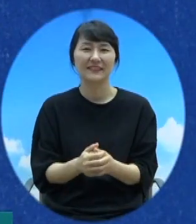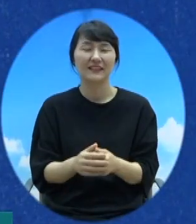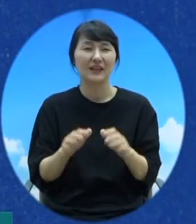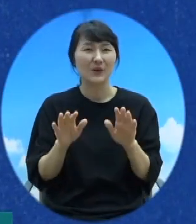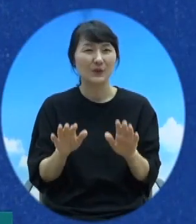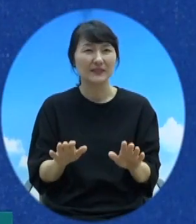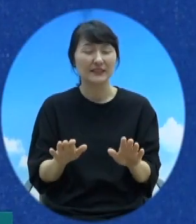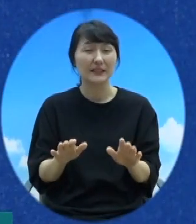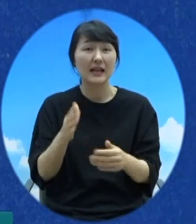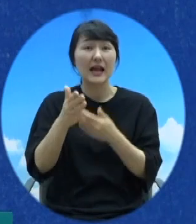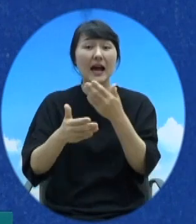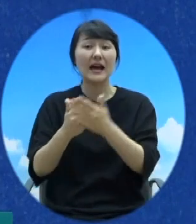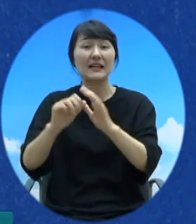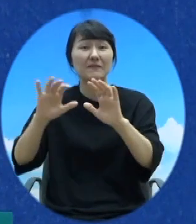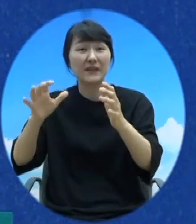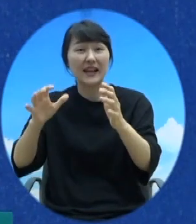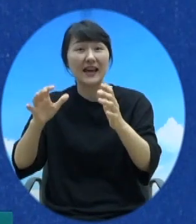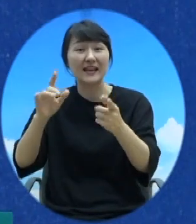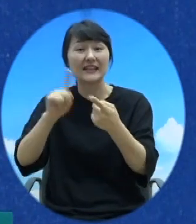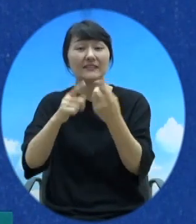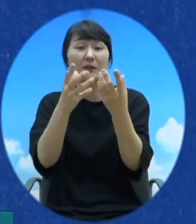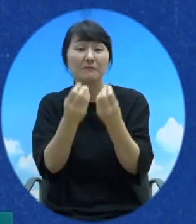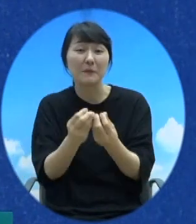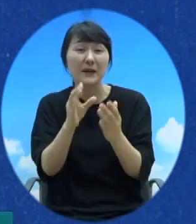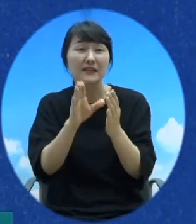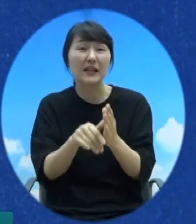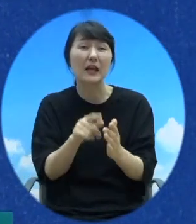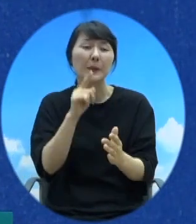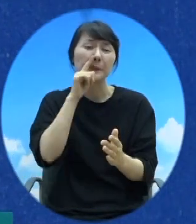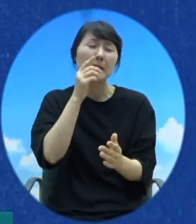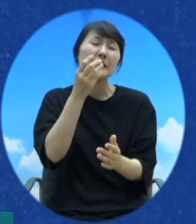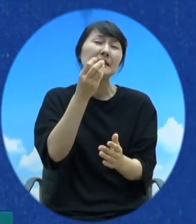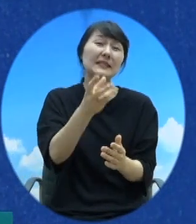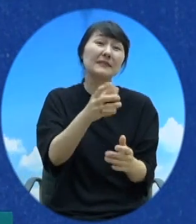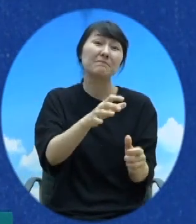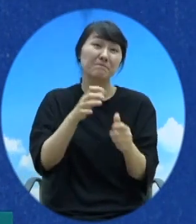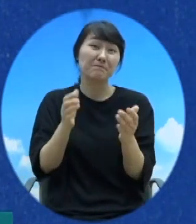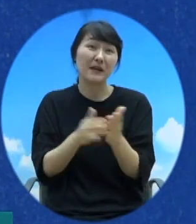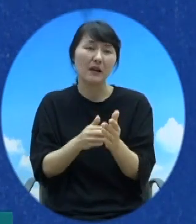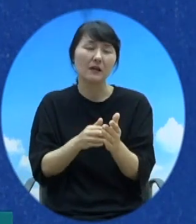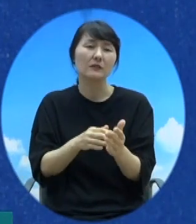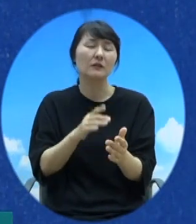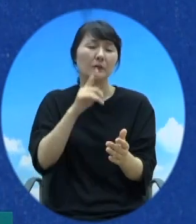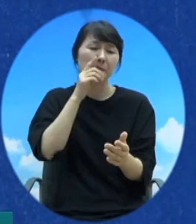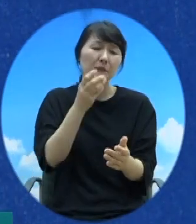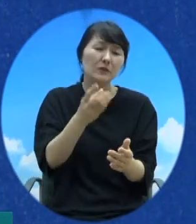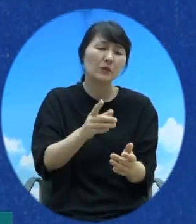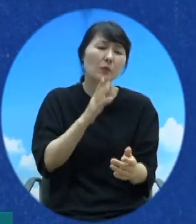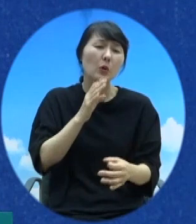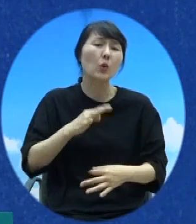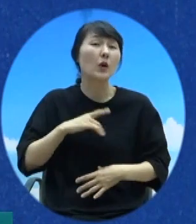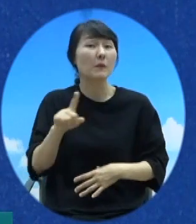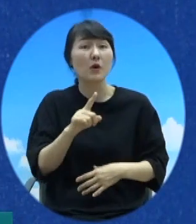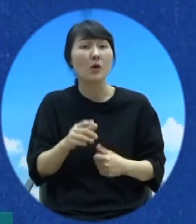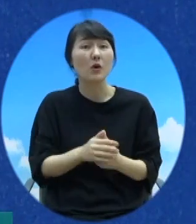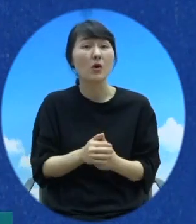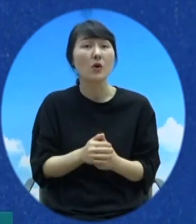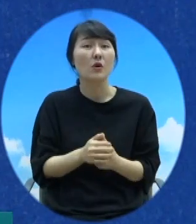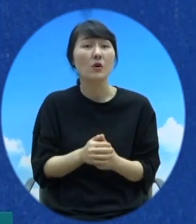오늘 이 하나님 나라의 비유에 이 겨자씨는 참 놀랍게도 보통의